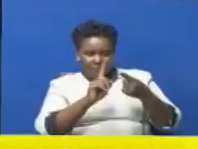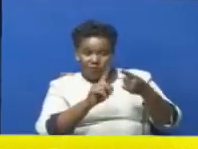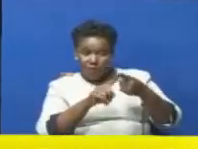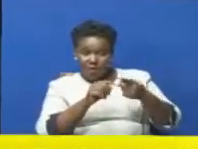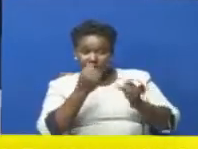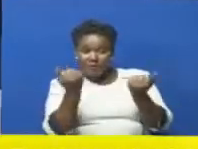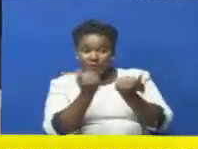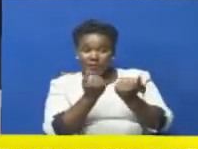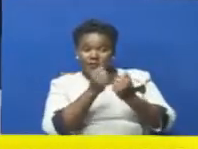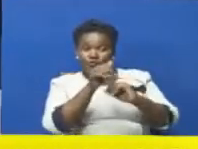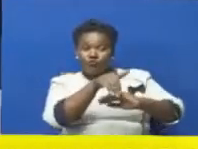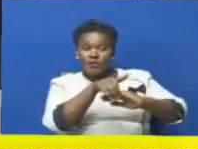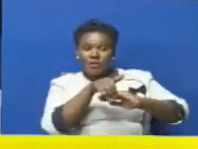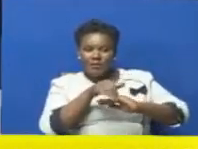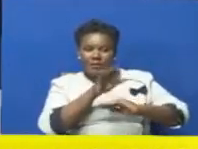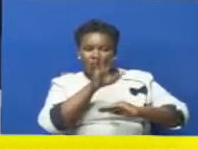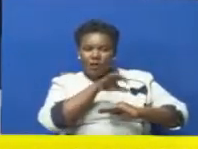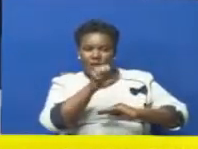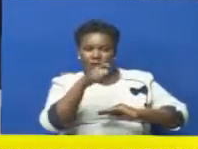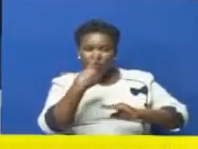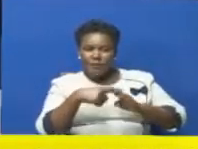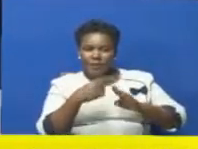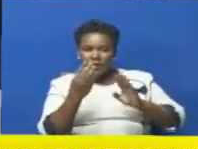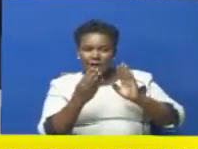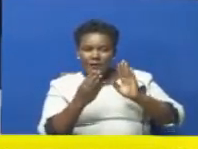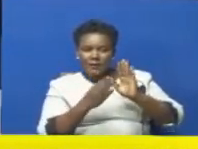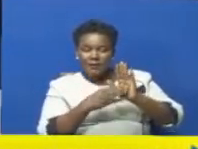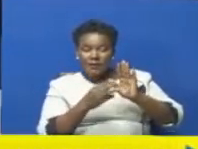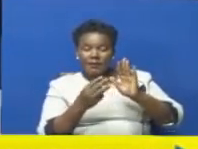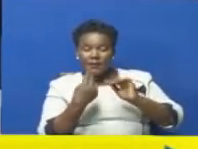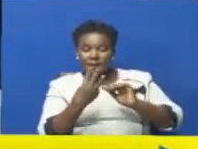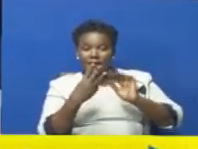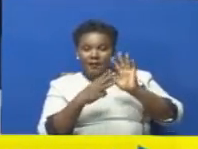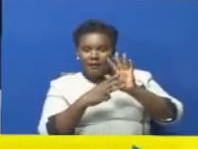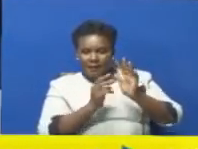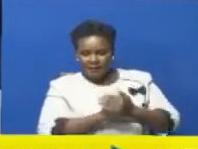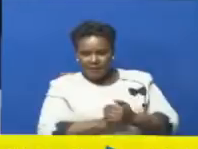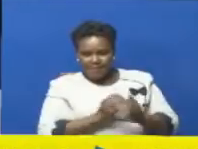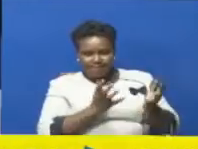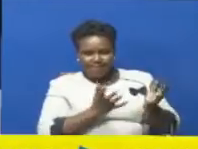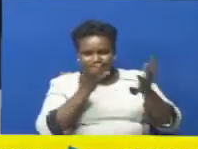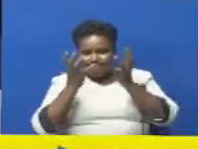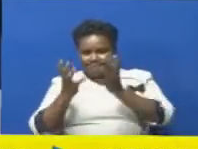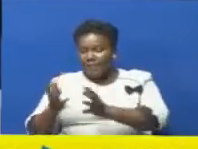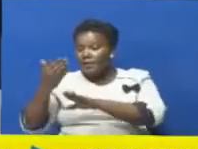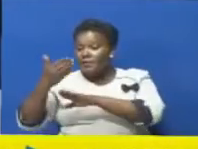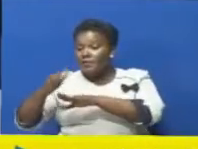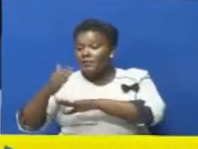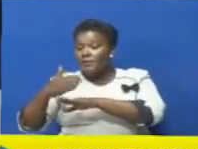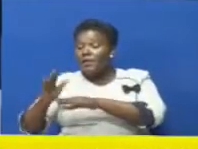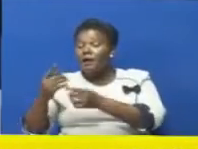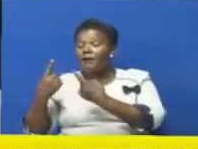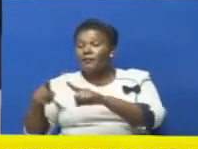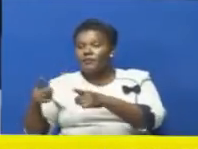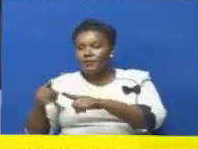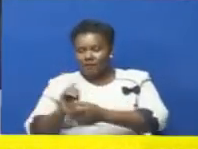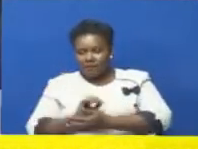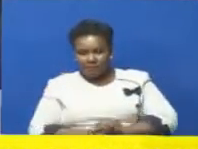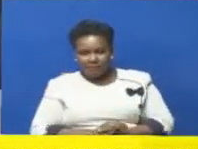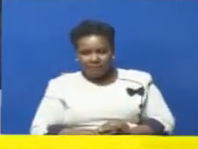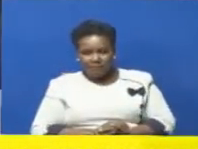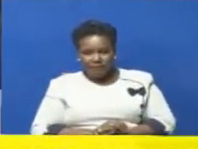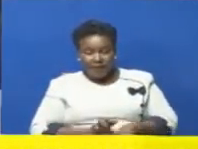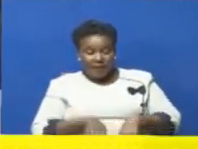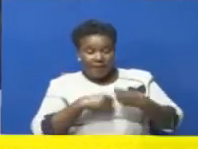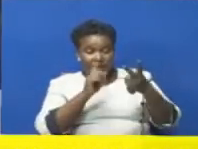1938 na kuletwa Tanganyika na gavana wa mwisho wa Uingereza katika koloni la Tanganyika, Sir Harold McMichael. Na